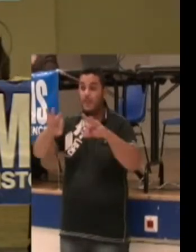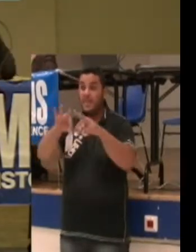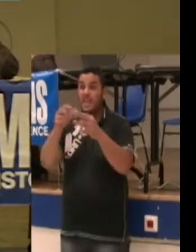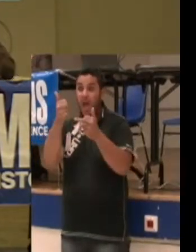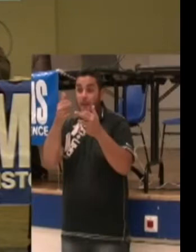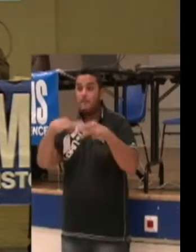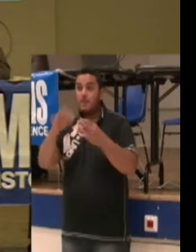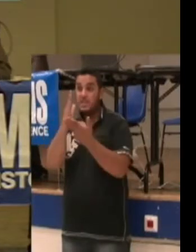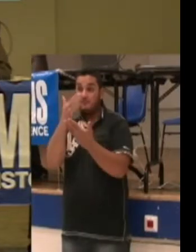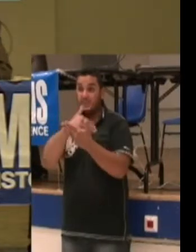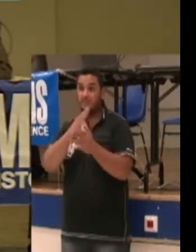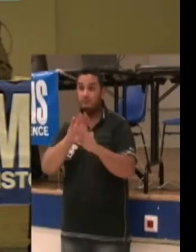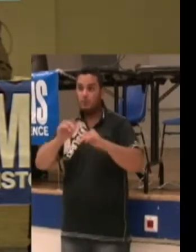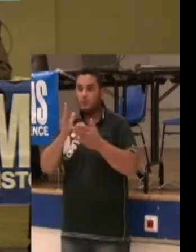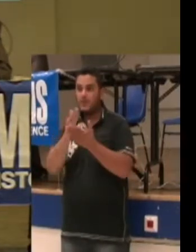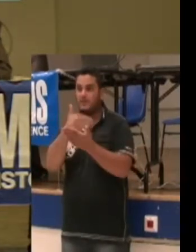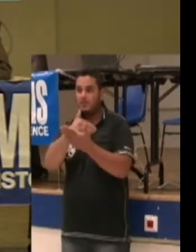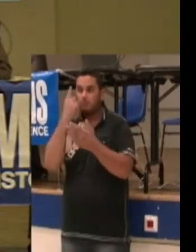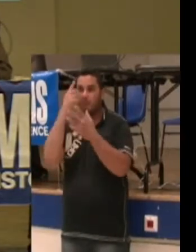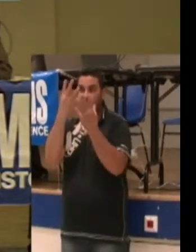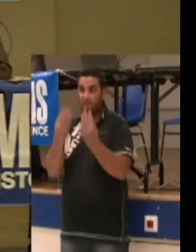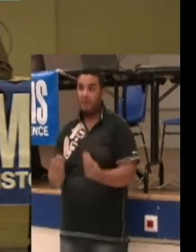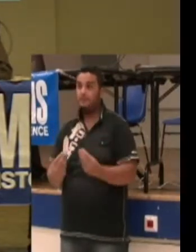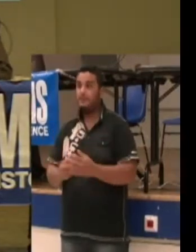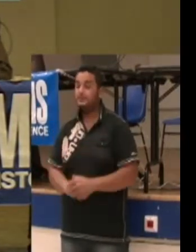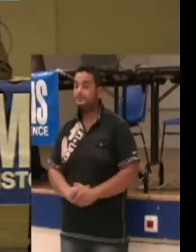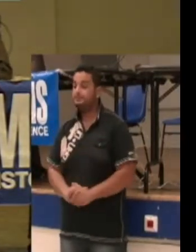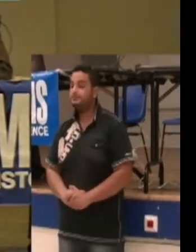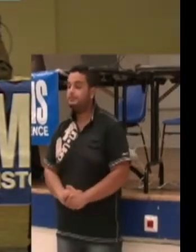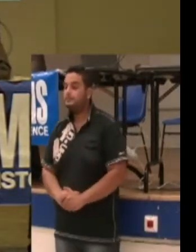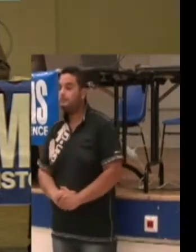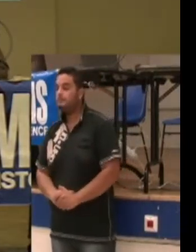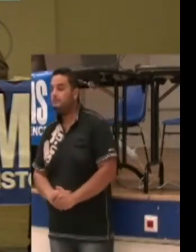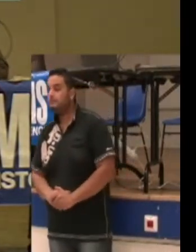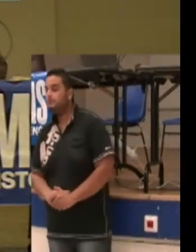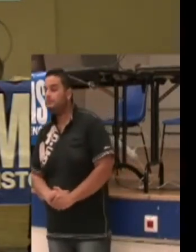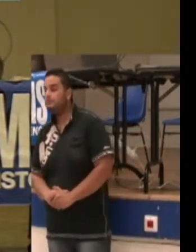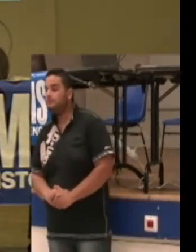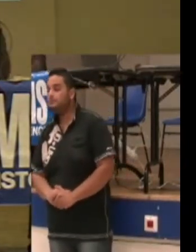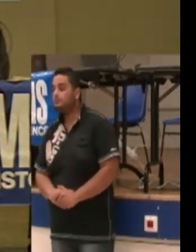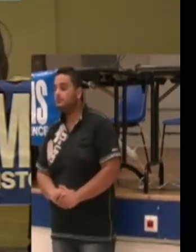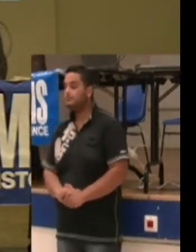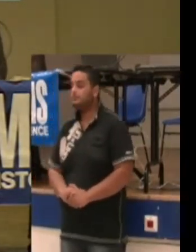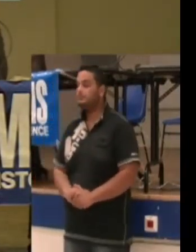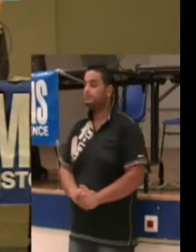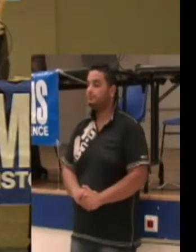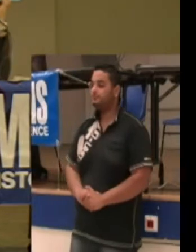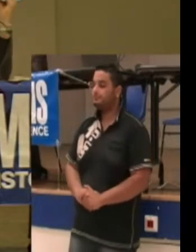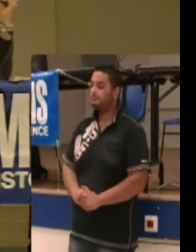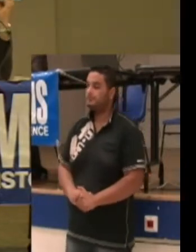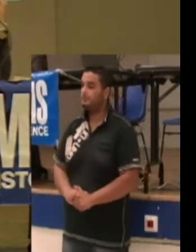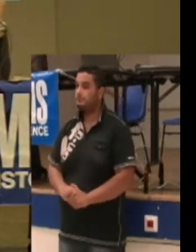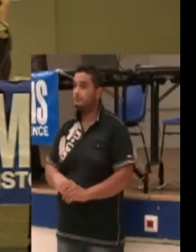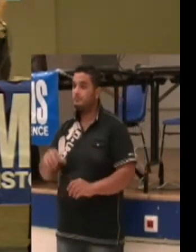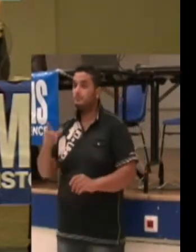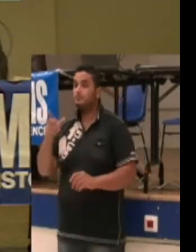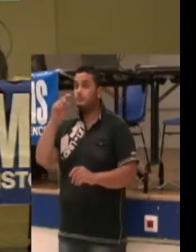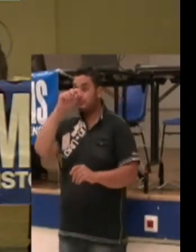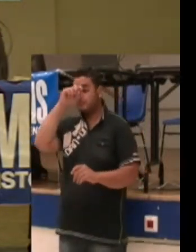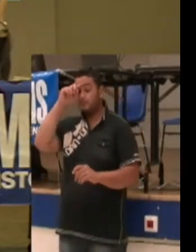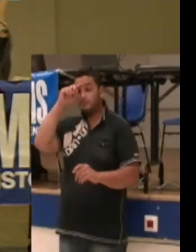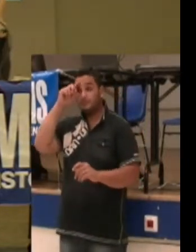votre seigneur aujourd'hui. » Ok? Et on vous dit, quand vous allez au musée du Caire, vous voyez des choses extraordinaires. Vous voyez ces